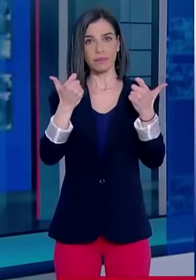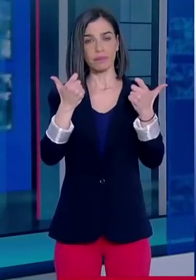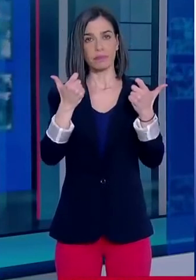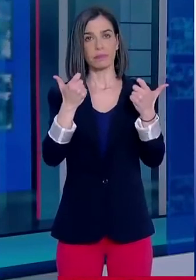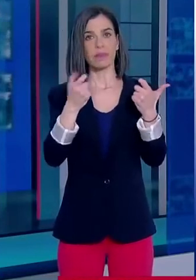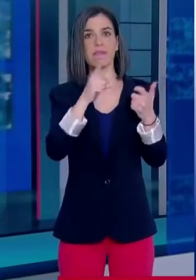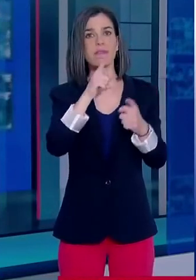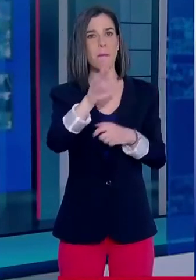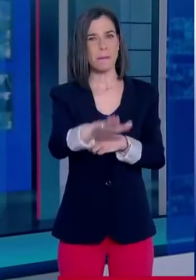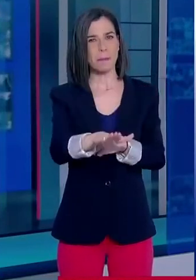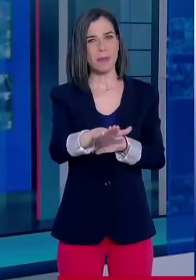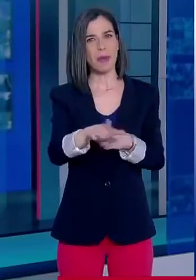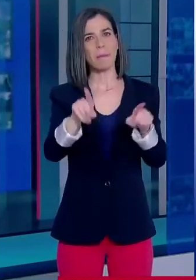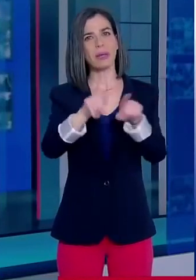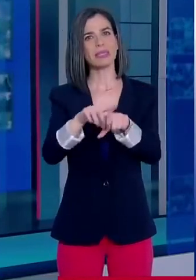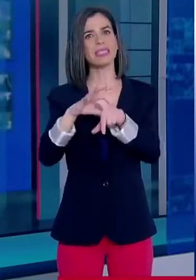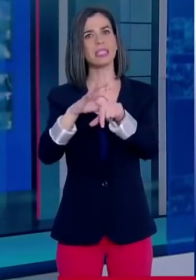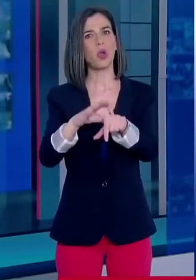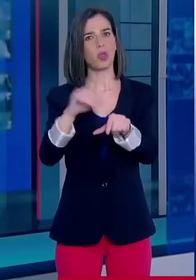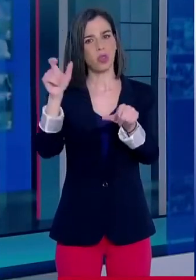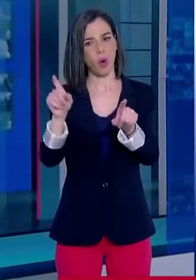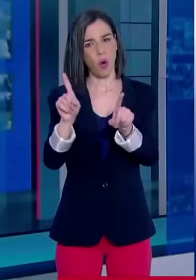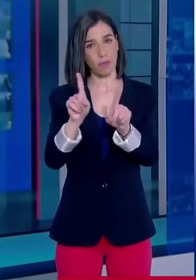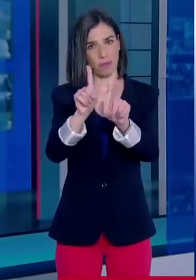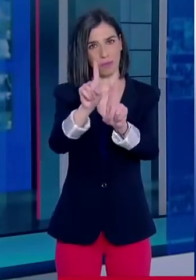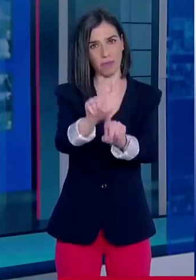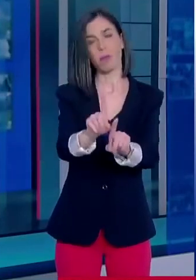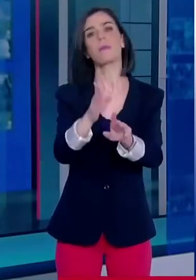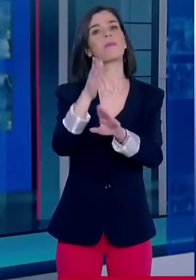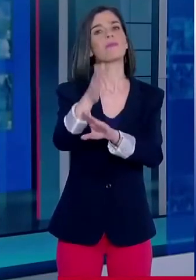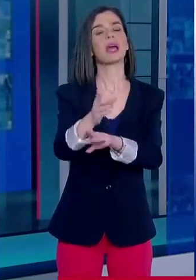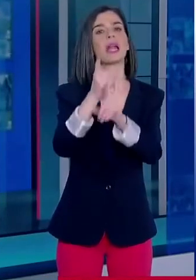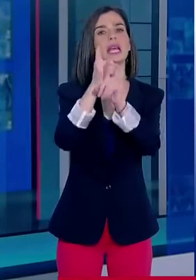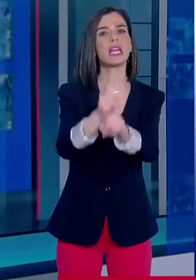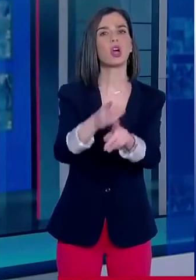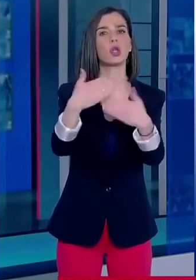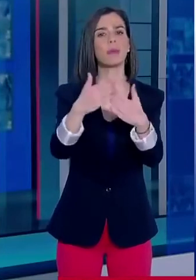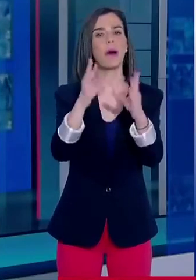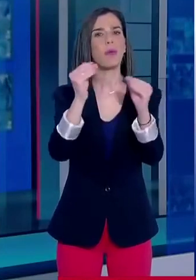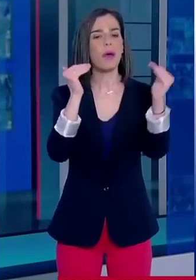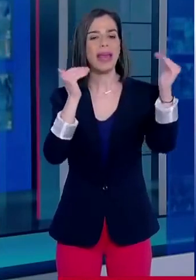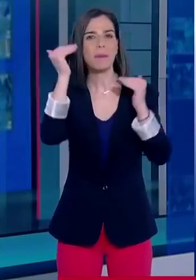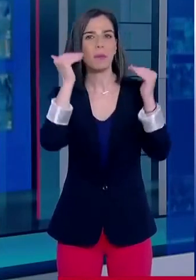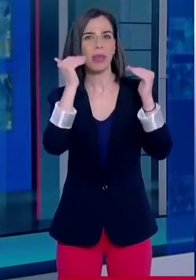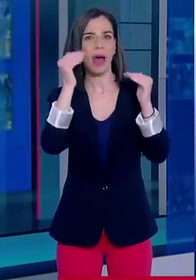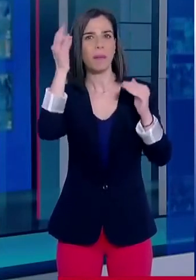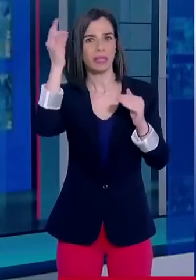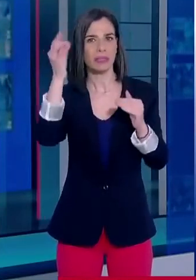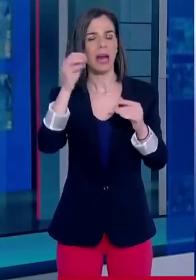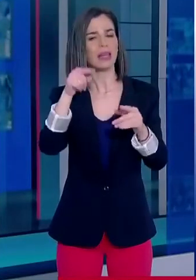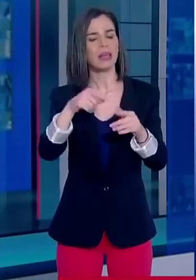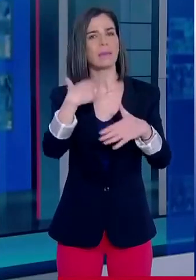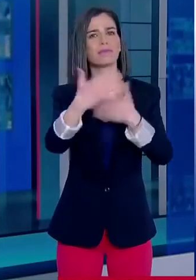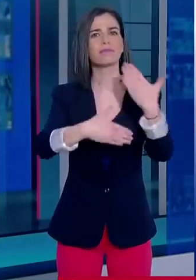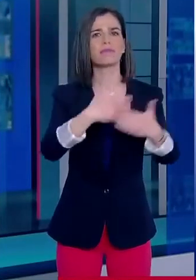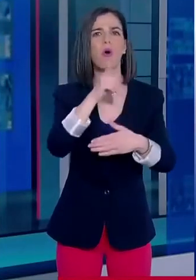το παιδάκι αυτό με τη σύνοδό του μεταφέρθηκε σε ειδικό τμήμα του νοσοκομείου που ασχολείται με ύποπτα περιστατικά και έγιναν όλες οι